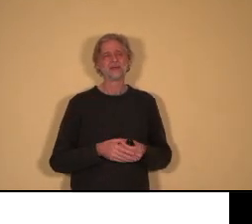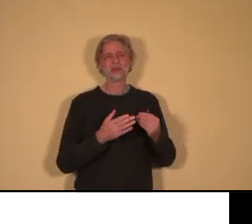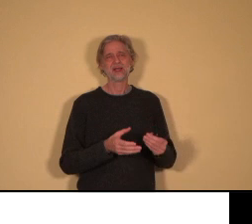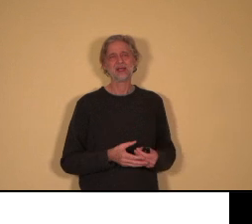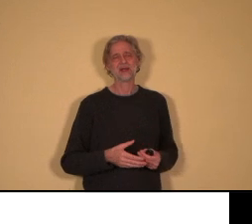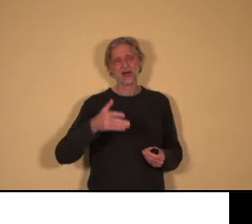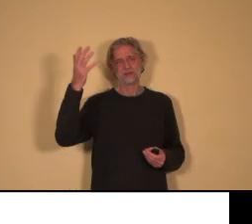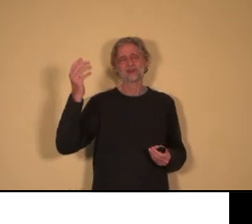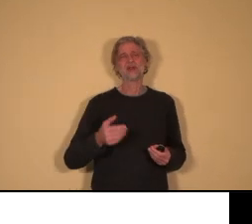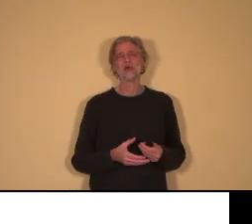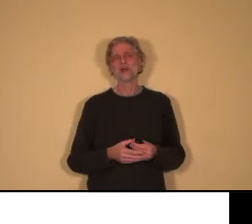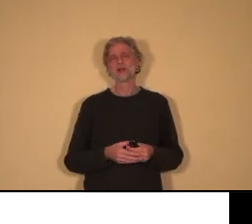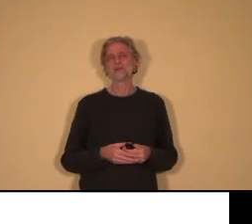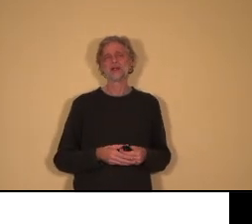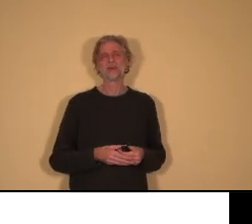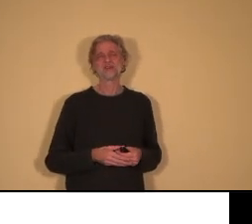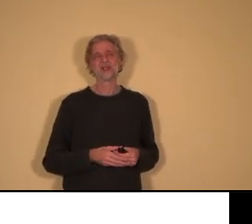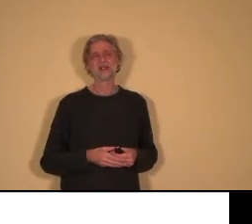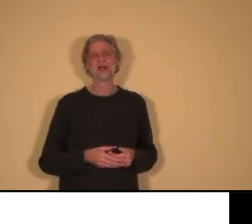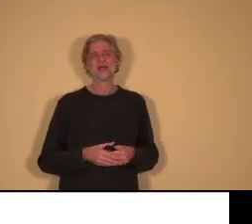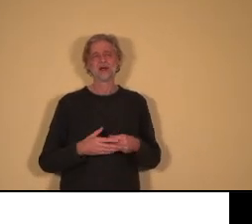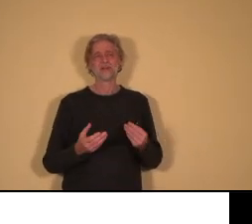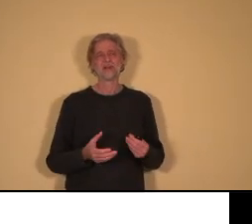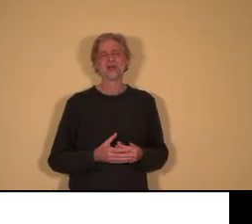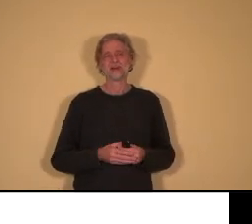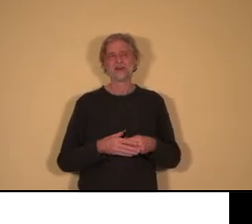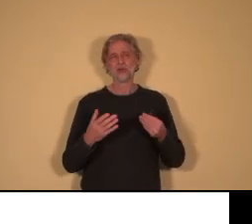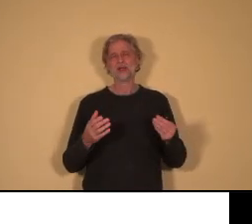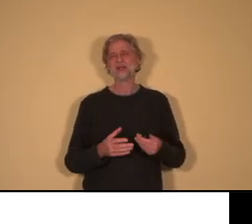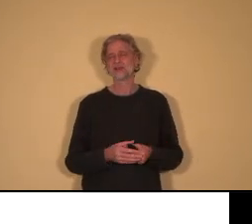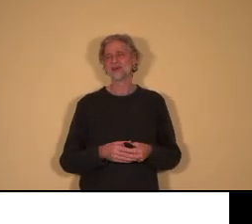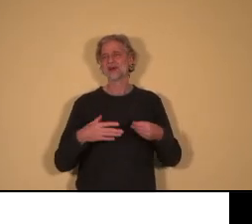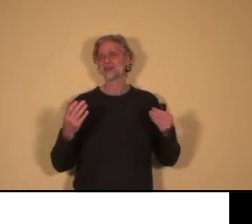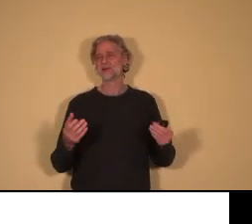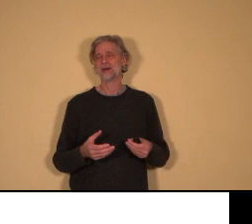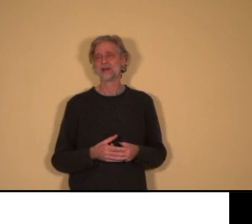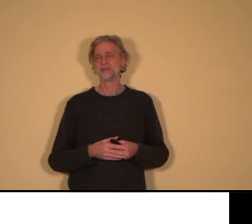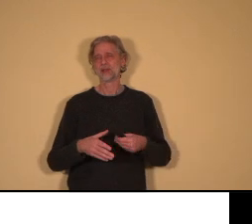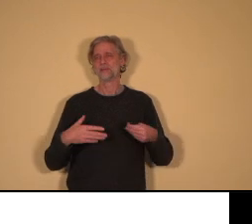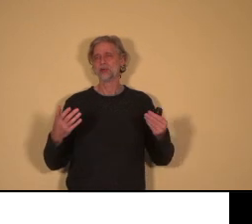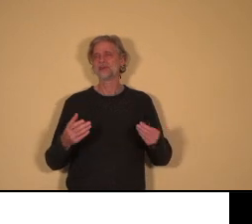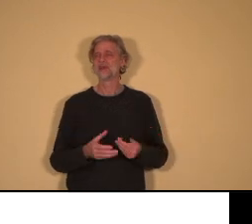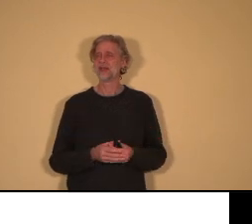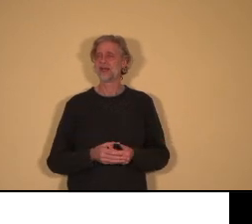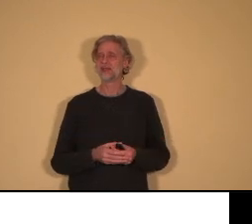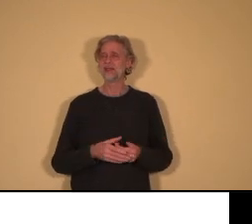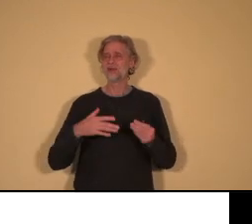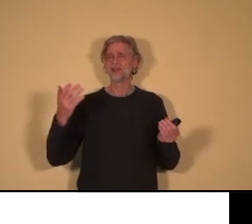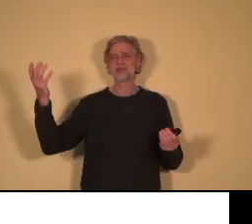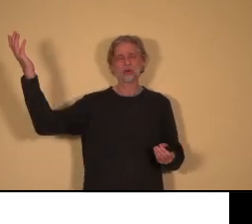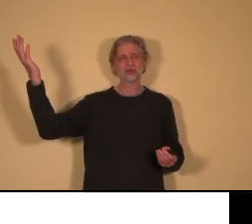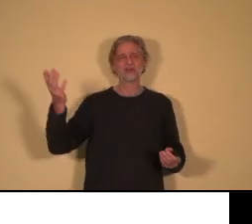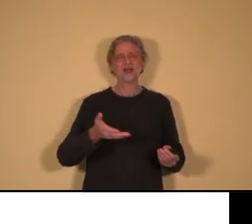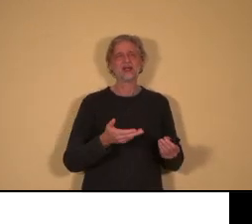die Wolken regnen ab. Wenn das in höheren Gebieten passiert, haben wir ein höher liegendes Wasserreservoir mit einer potenziellen Energie. Wenn